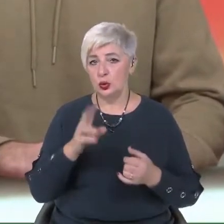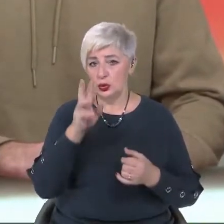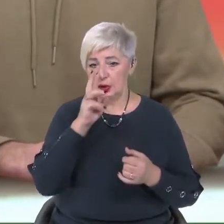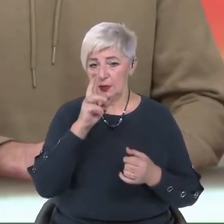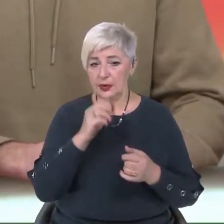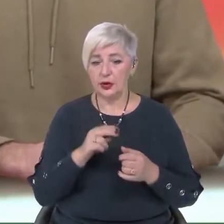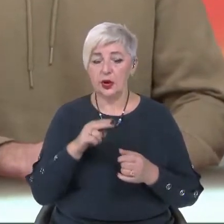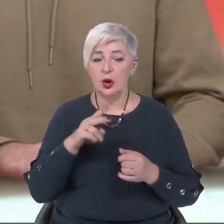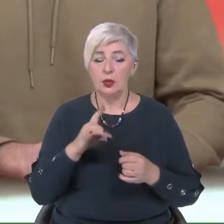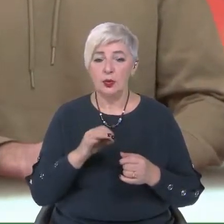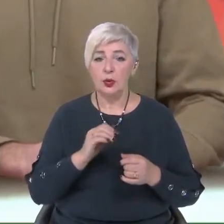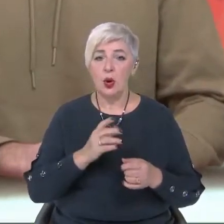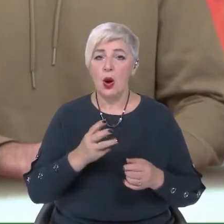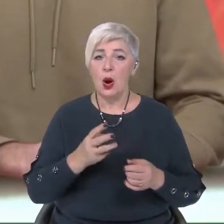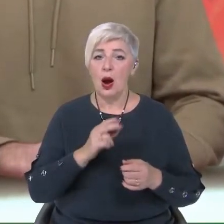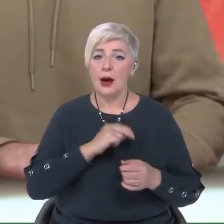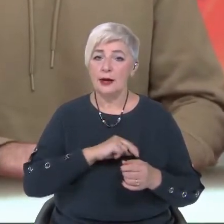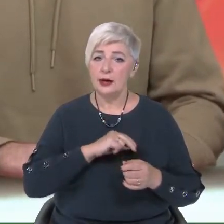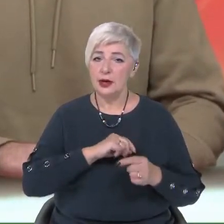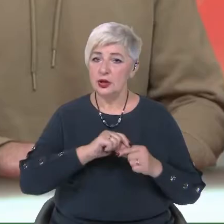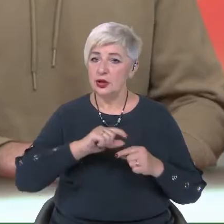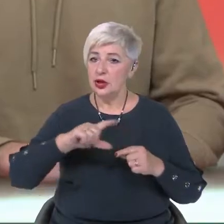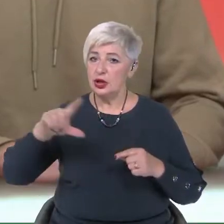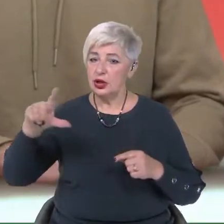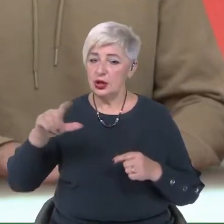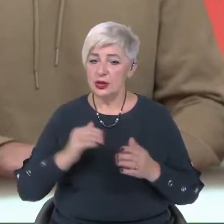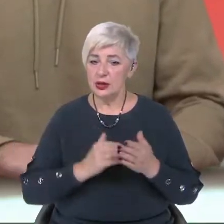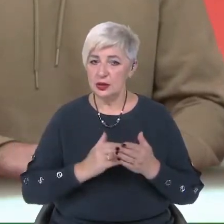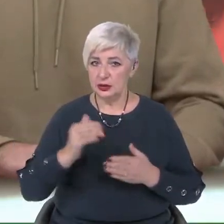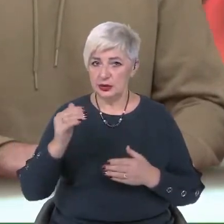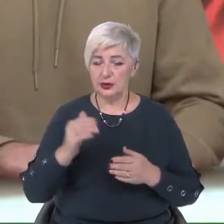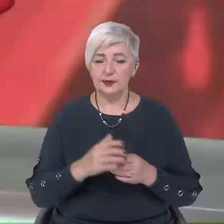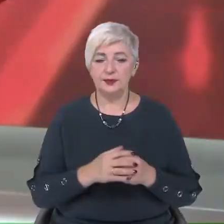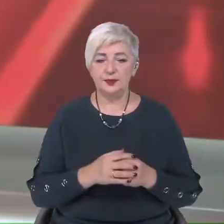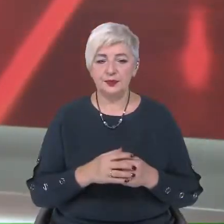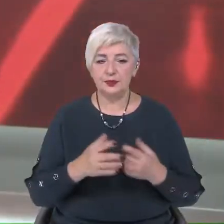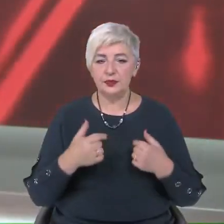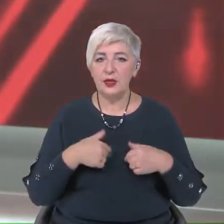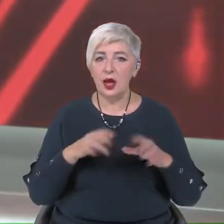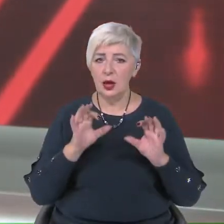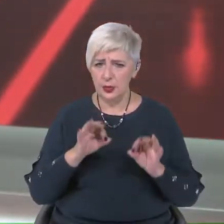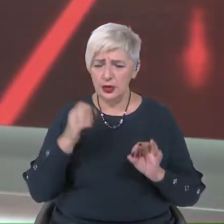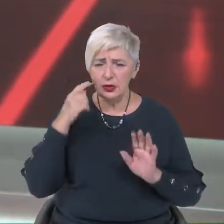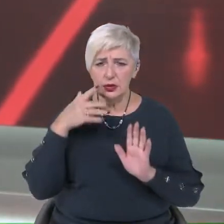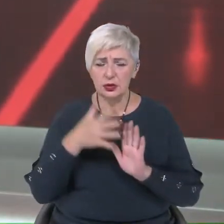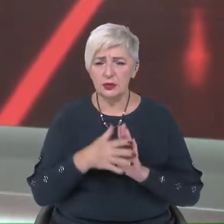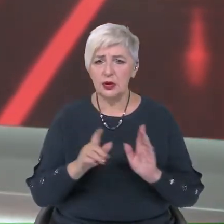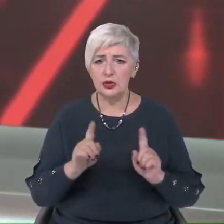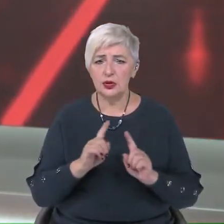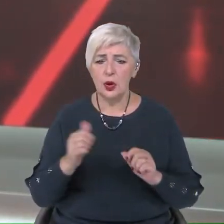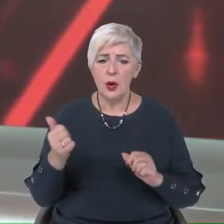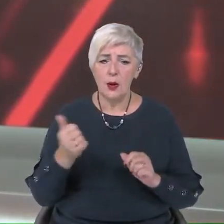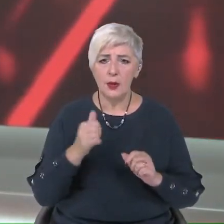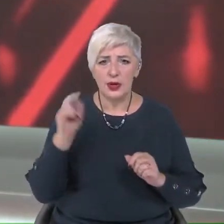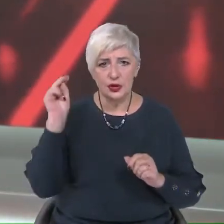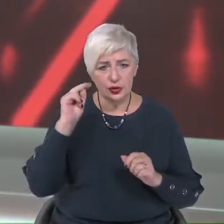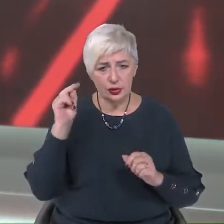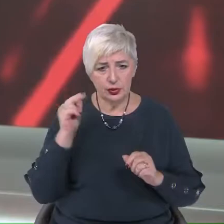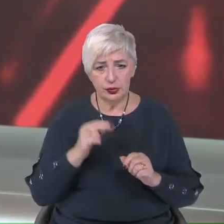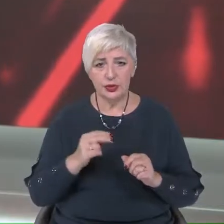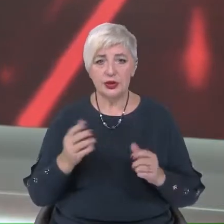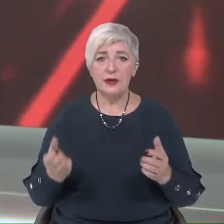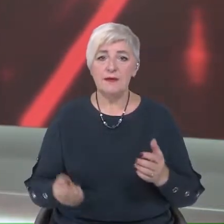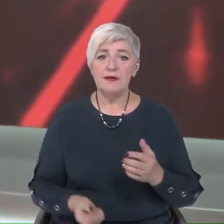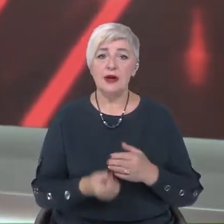Про кар'єрний ріст трохи згодом я вас питаю, в мене є окреме питання. Я правильно розумію, через те, що перші курси виявилися